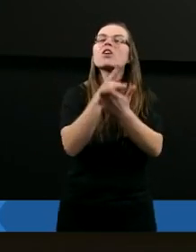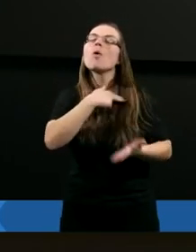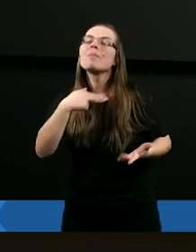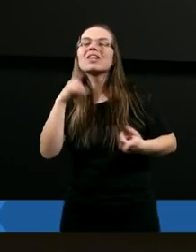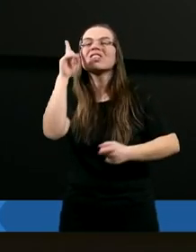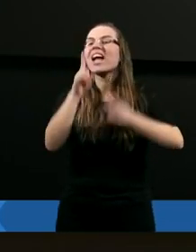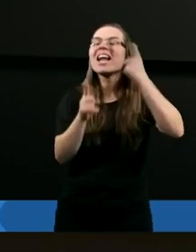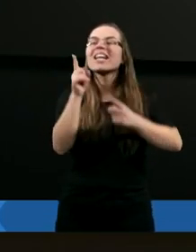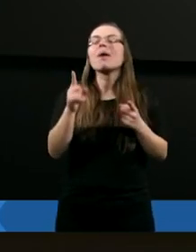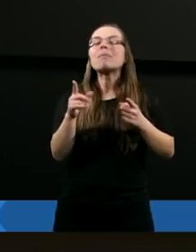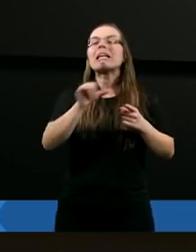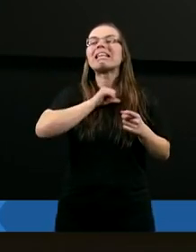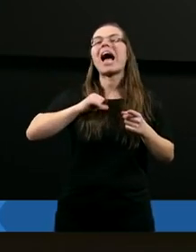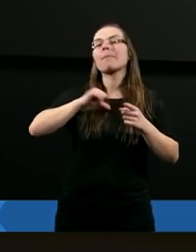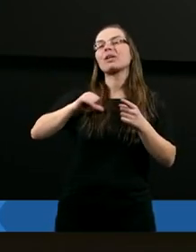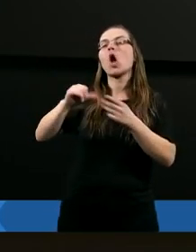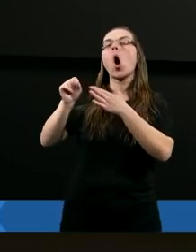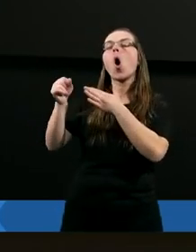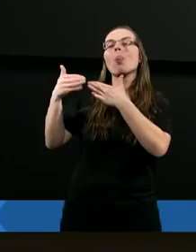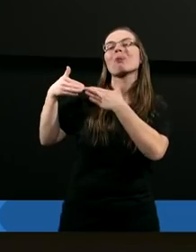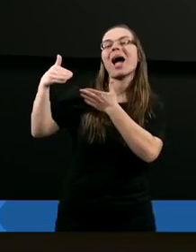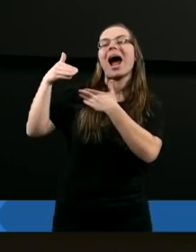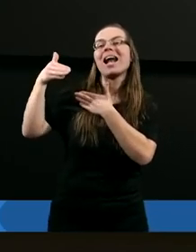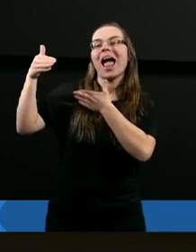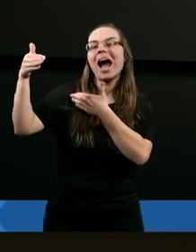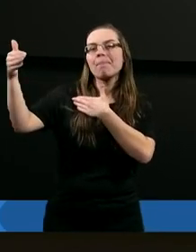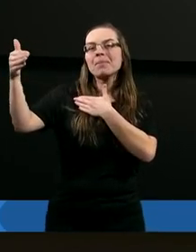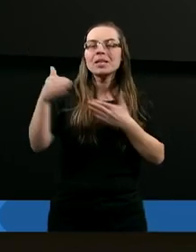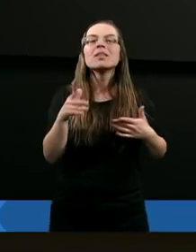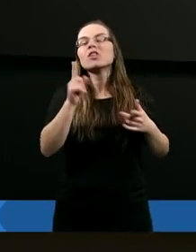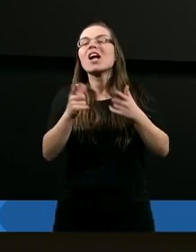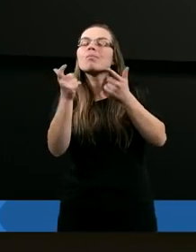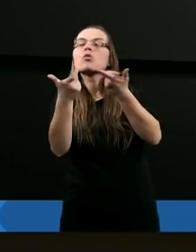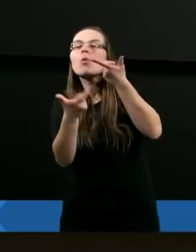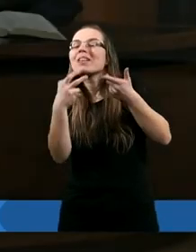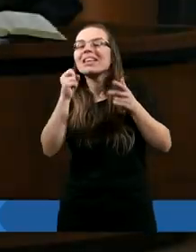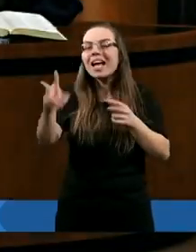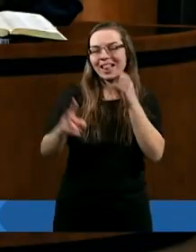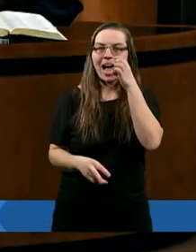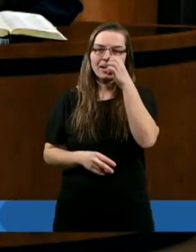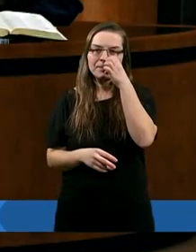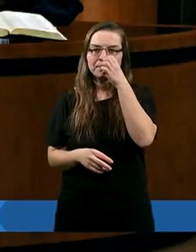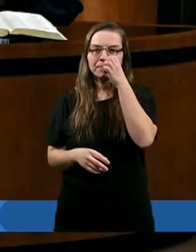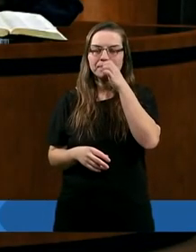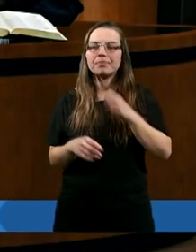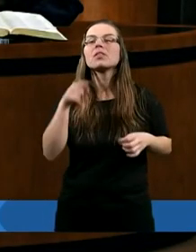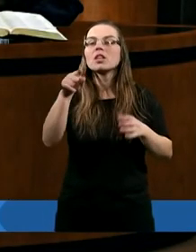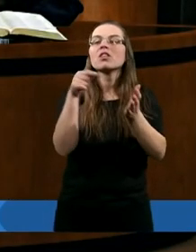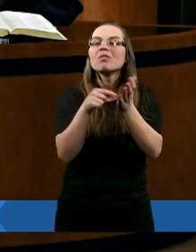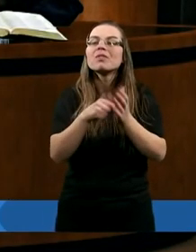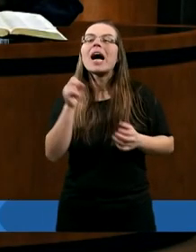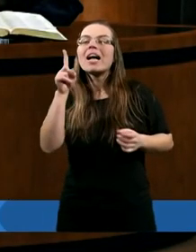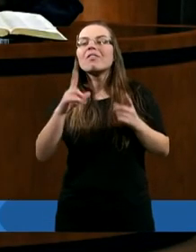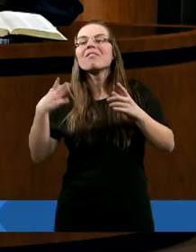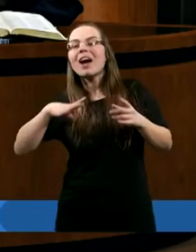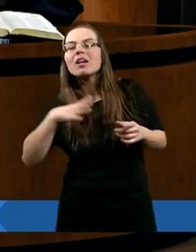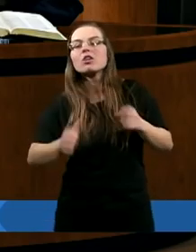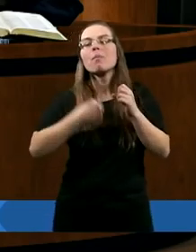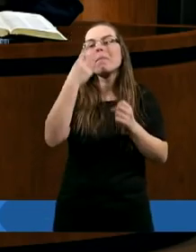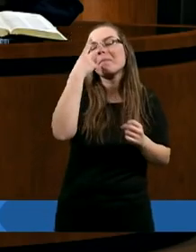czasami jesteśmy daleko od Pana Boga i to jest chyba wielki problem. Igorze, miałeś myśl, bardzo proszę. Tak, też jest właśnie ważne, żebyśmy